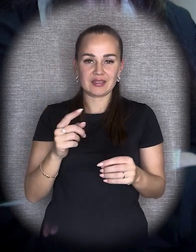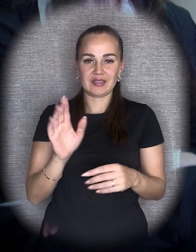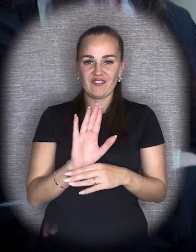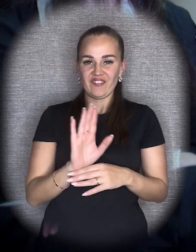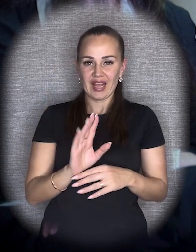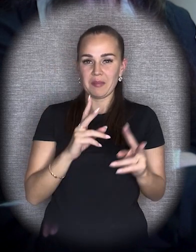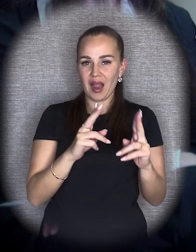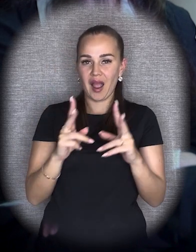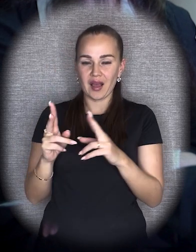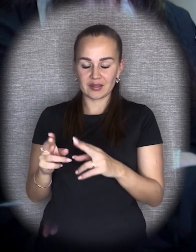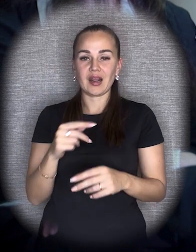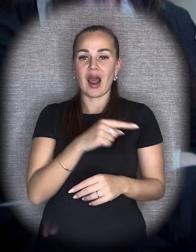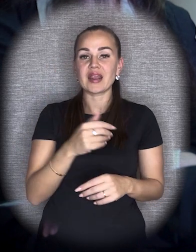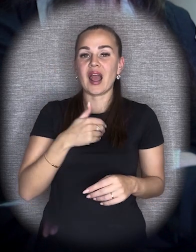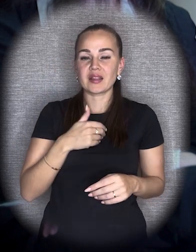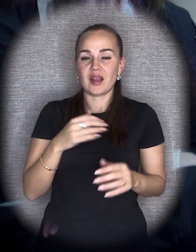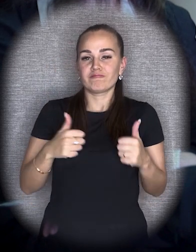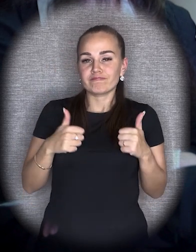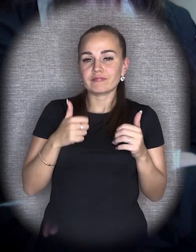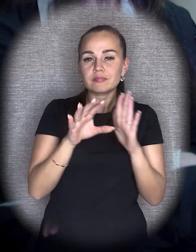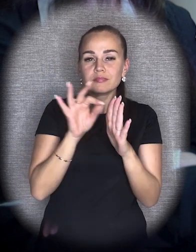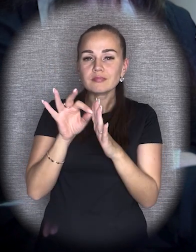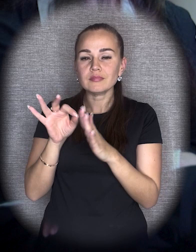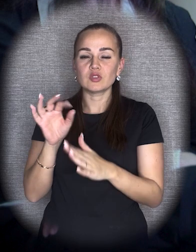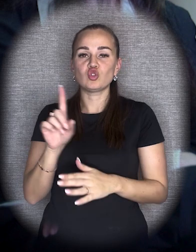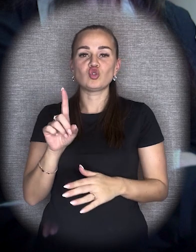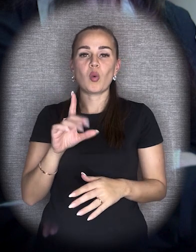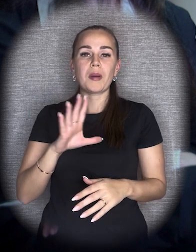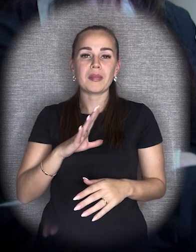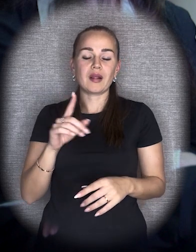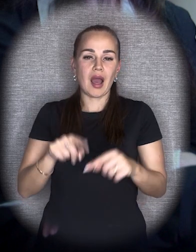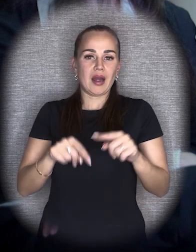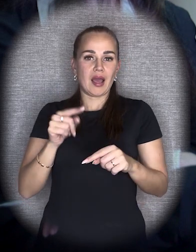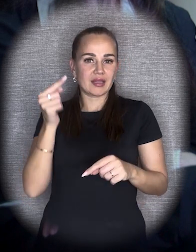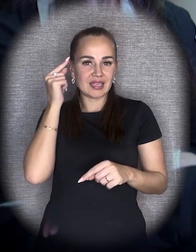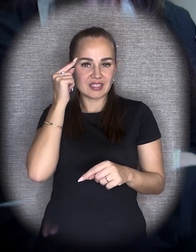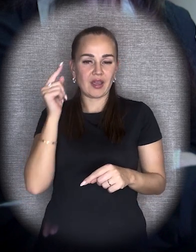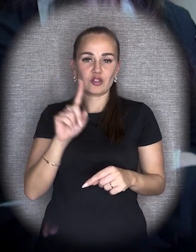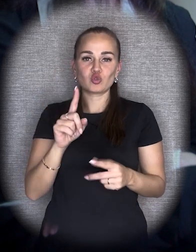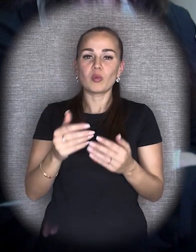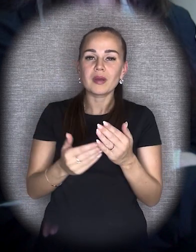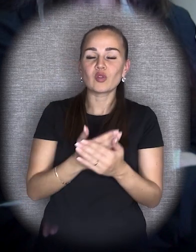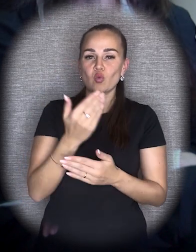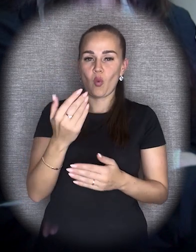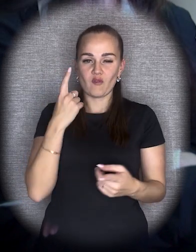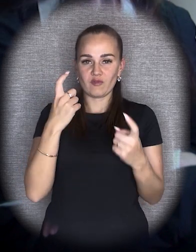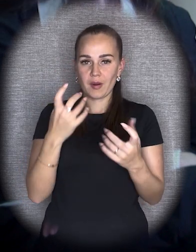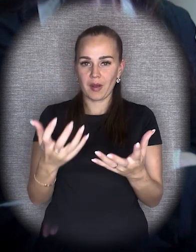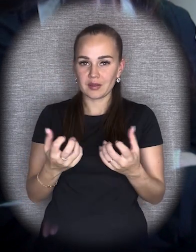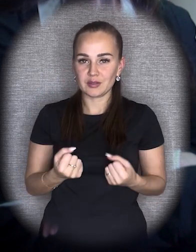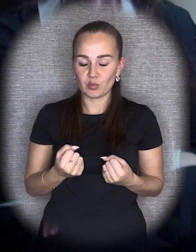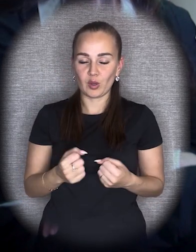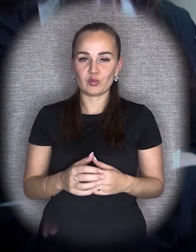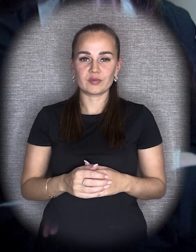старались подобрать нечто, что было бы не так общеизвестно, и разделив его на какие-то группы, мы, конечно, включали